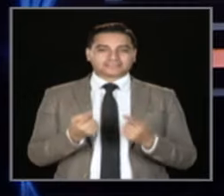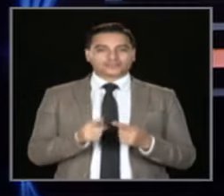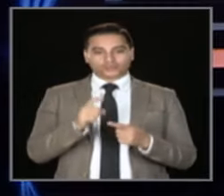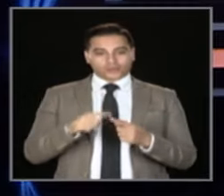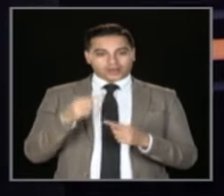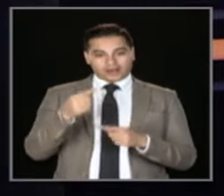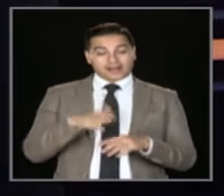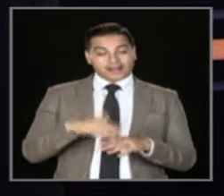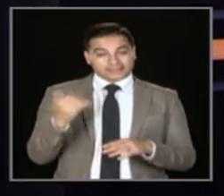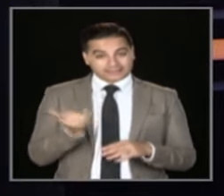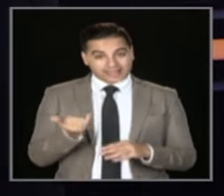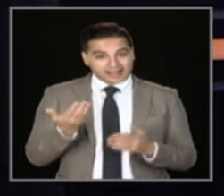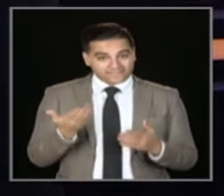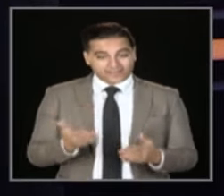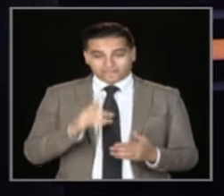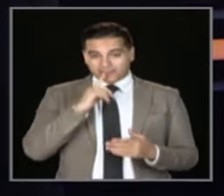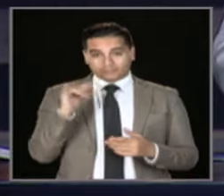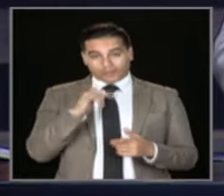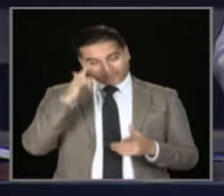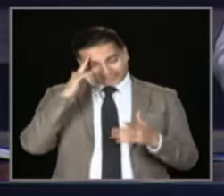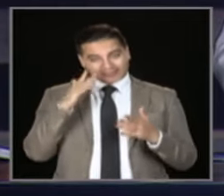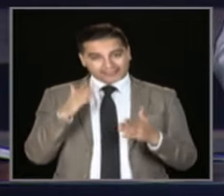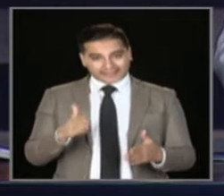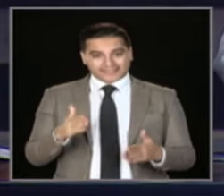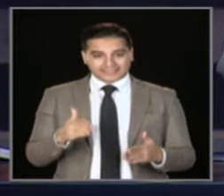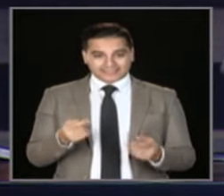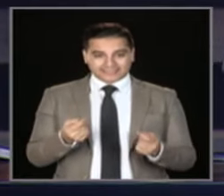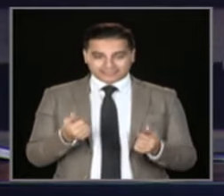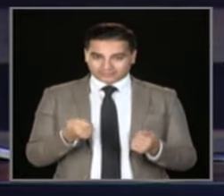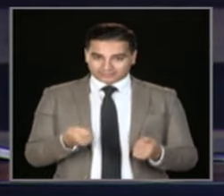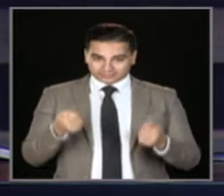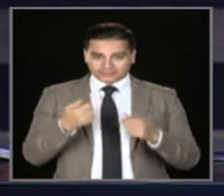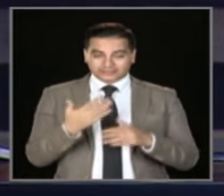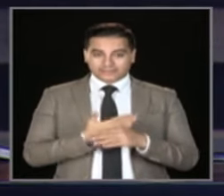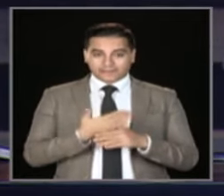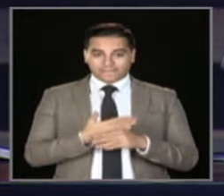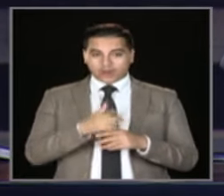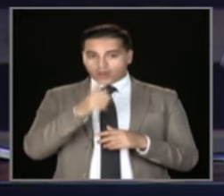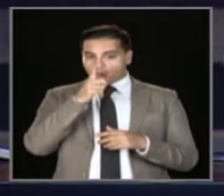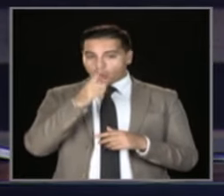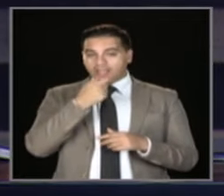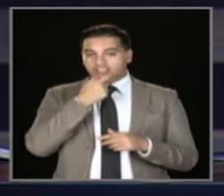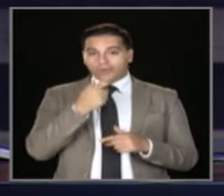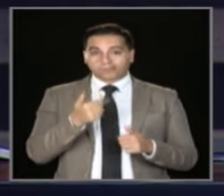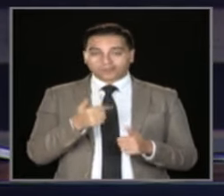جاي سؤال سهل ولكن محتاج شويه تركيز ومحتاج لغه